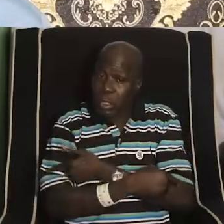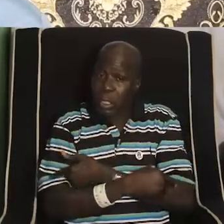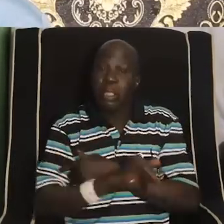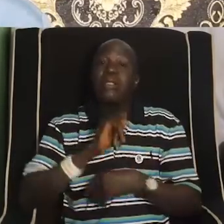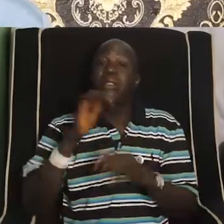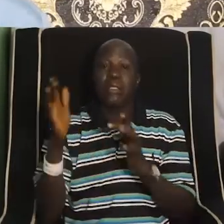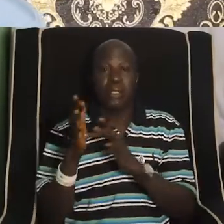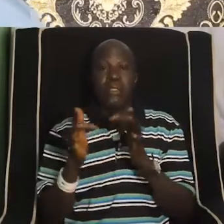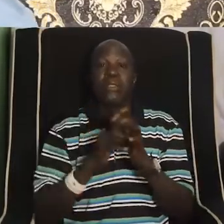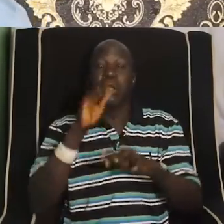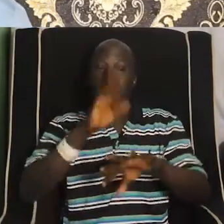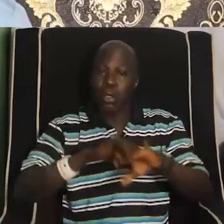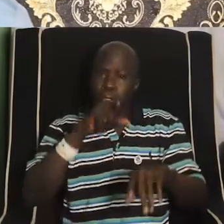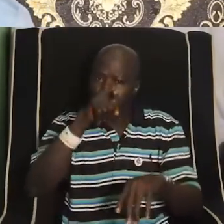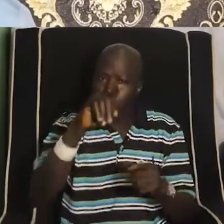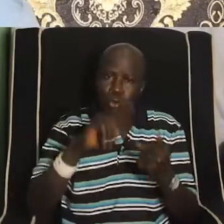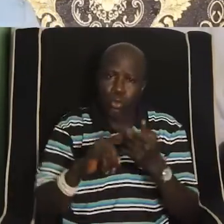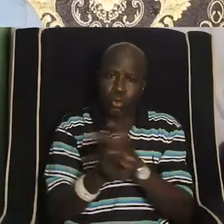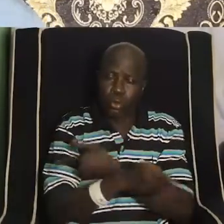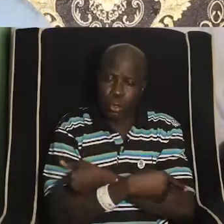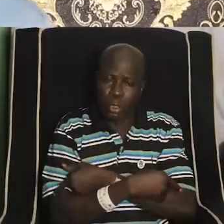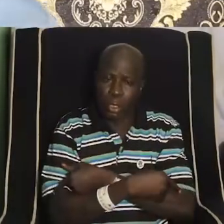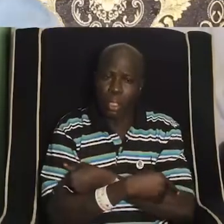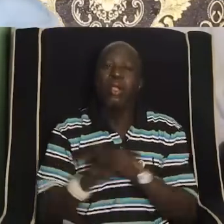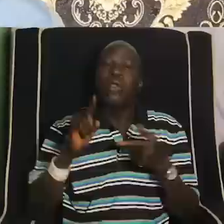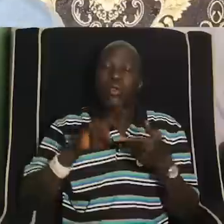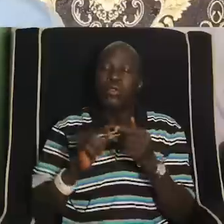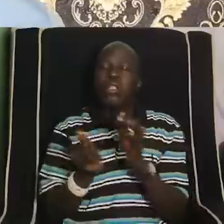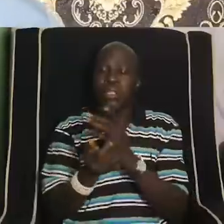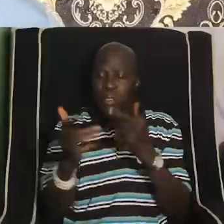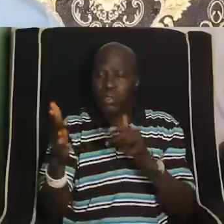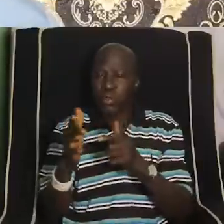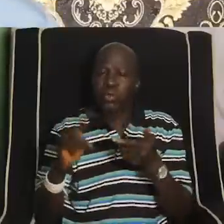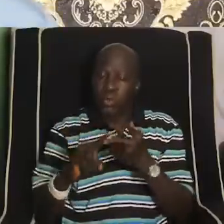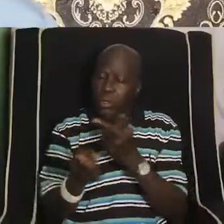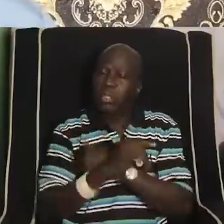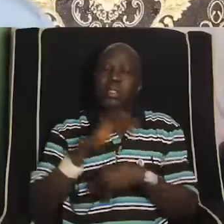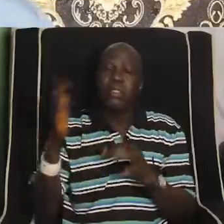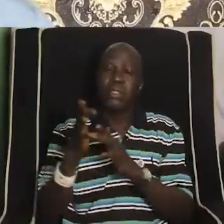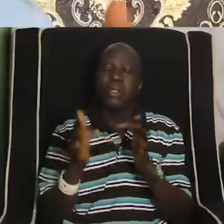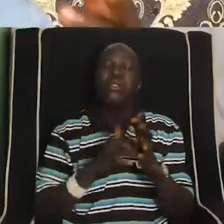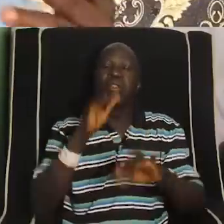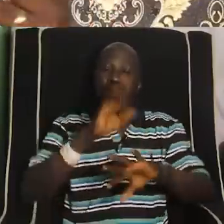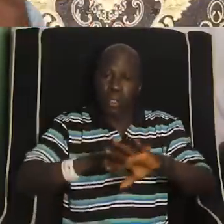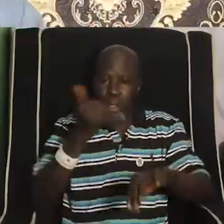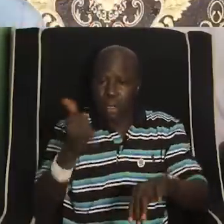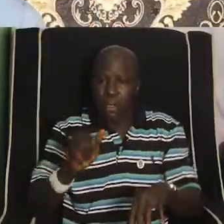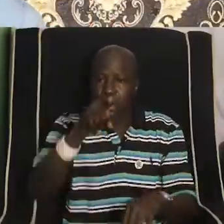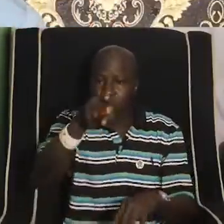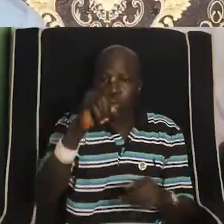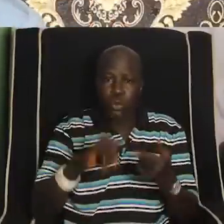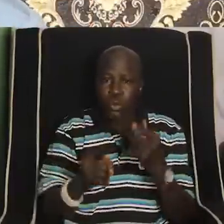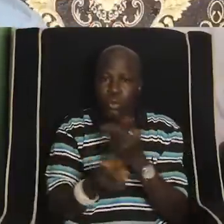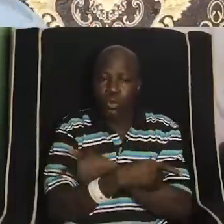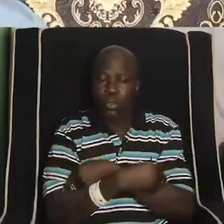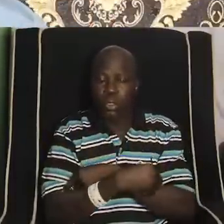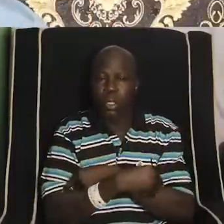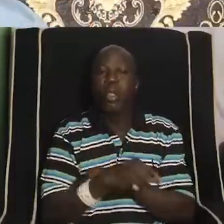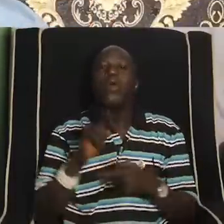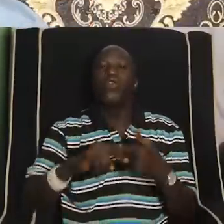pe ọ. Asako lọ ní yéne Jésù ń pe ọ. Kó padà